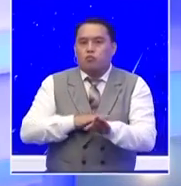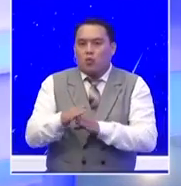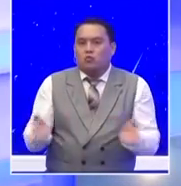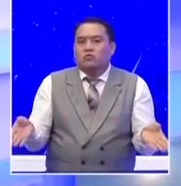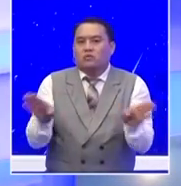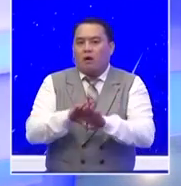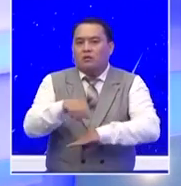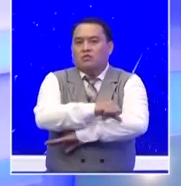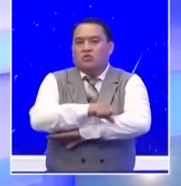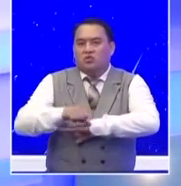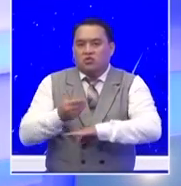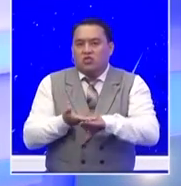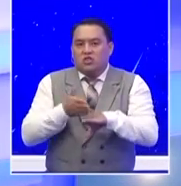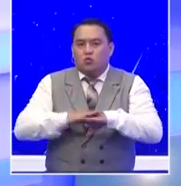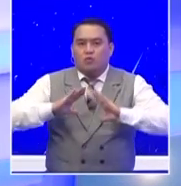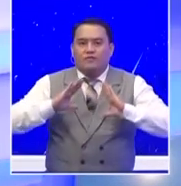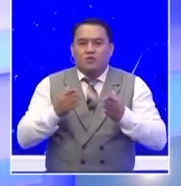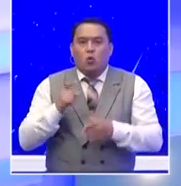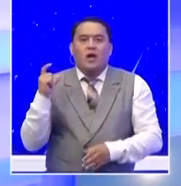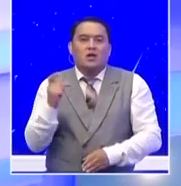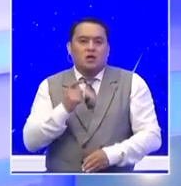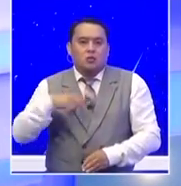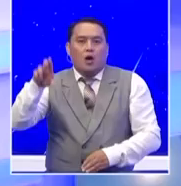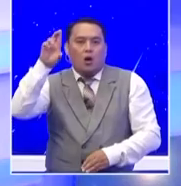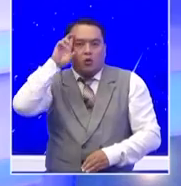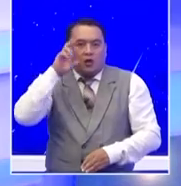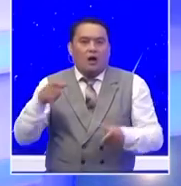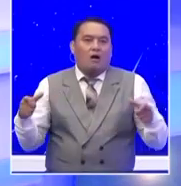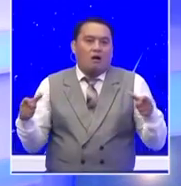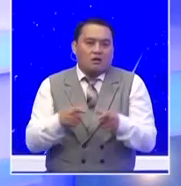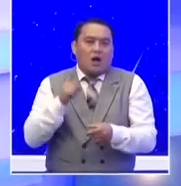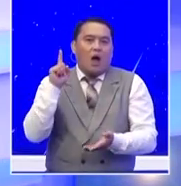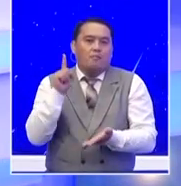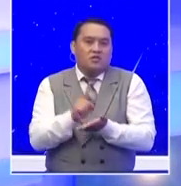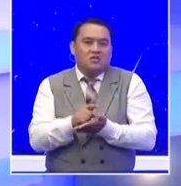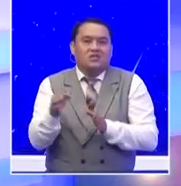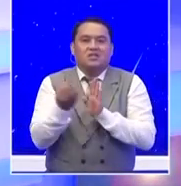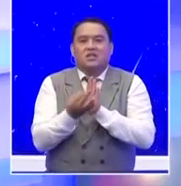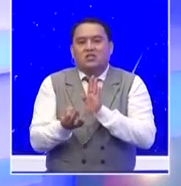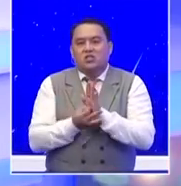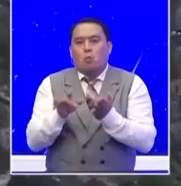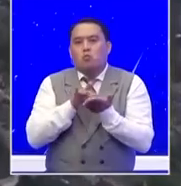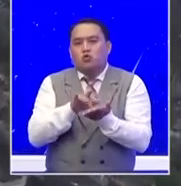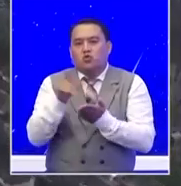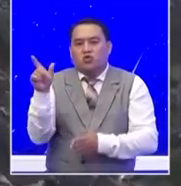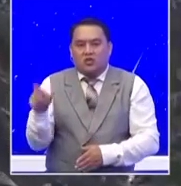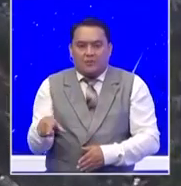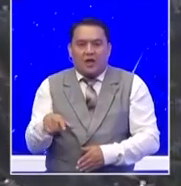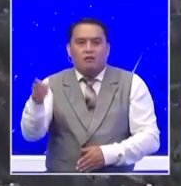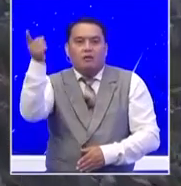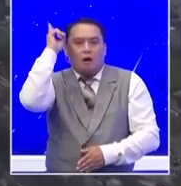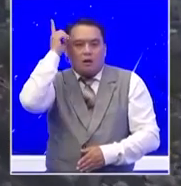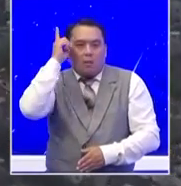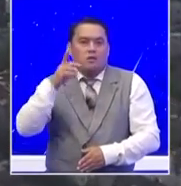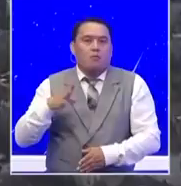закрытия границ, чреватого тяжелыми последствиями для экономики, такие меры, как карантин и обязательное тестирование путешественников. Ранее